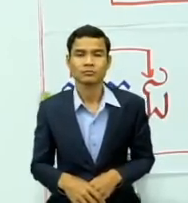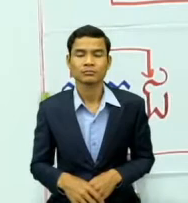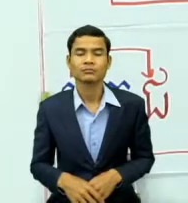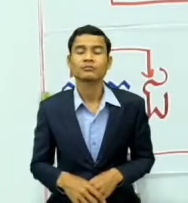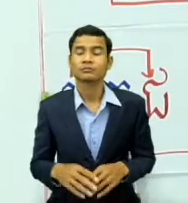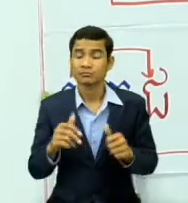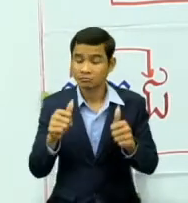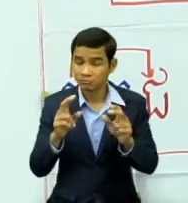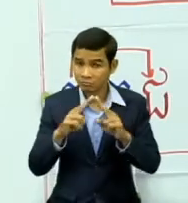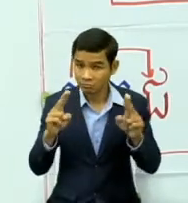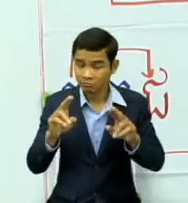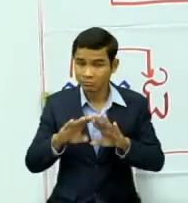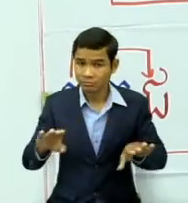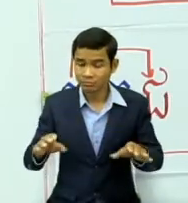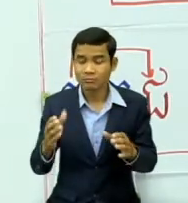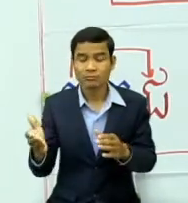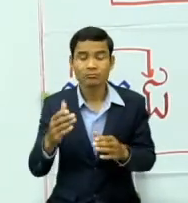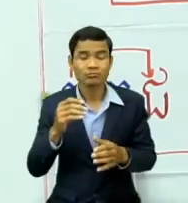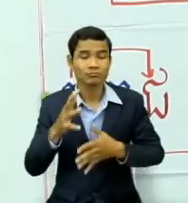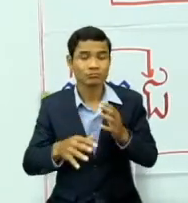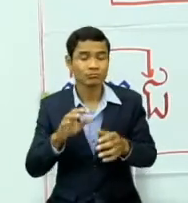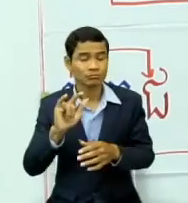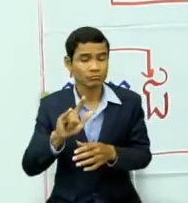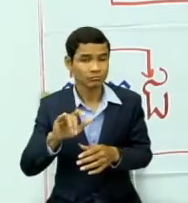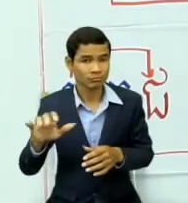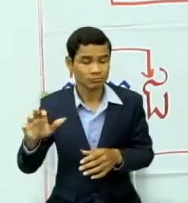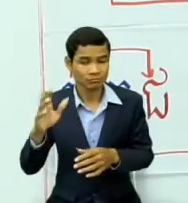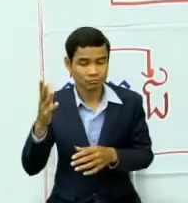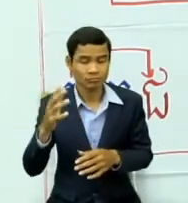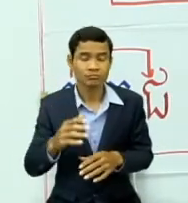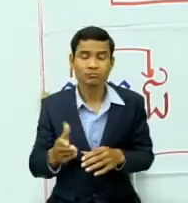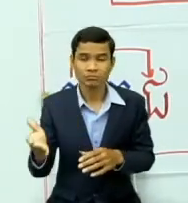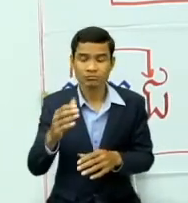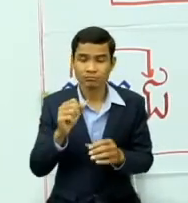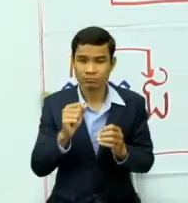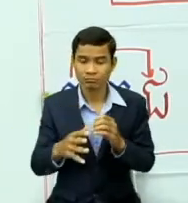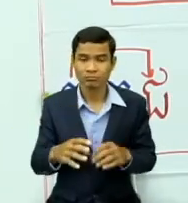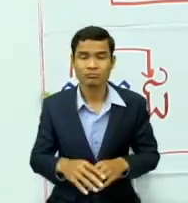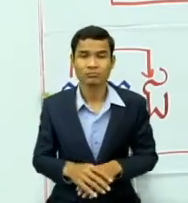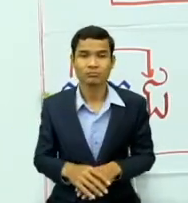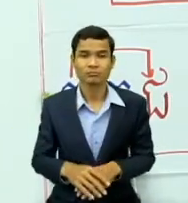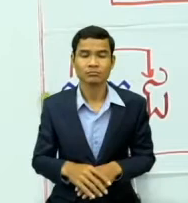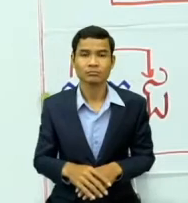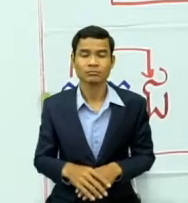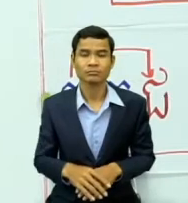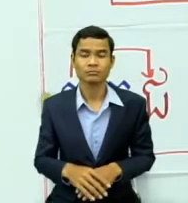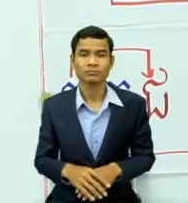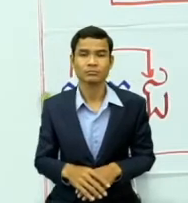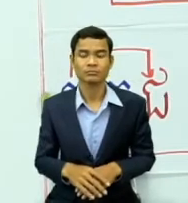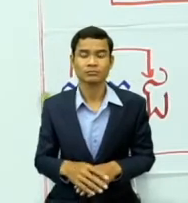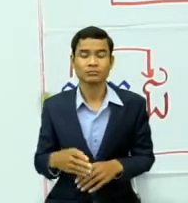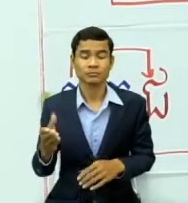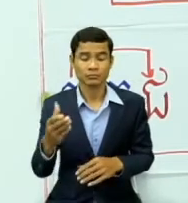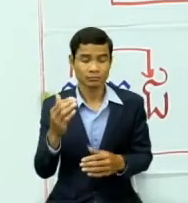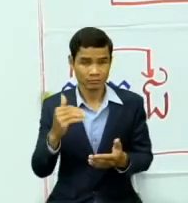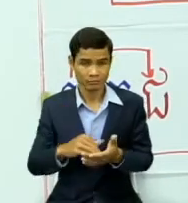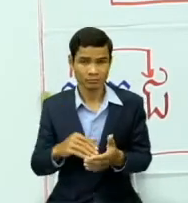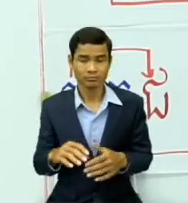Chà, là ơn con ấy lên nít con ăn đôi bụng bạch xong bà cọp. Tờ, chấp bà đàm. Chà, đầu